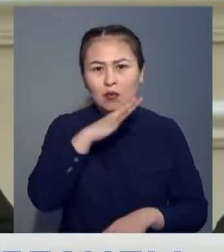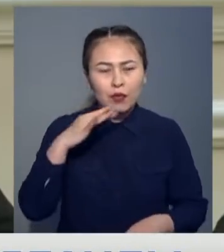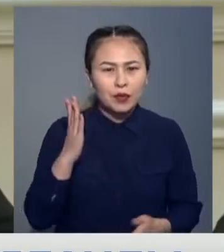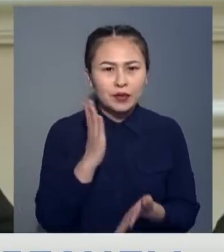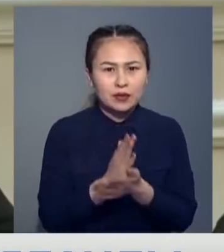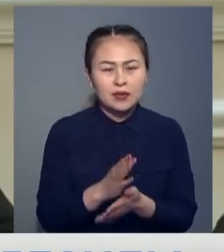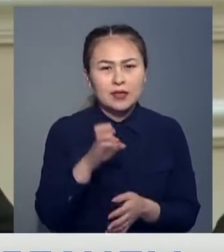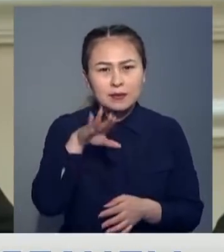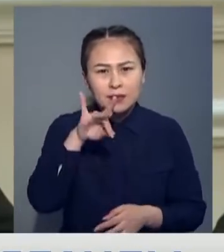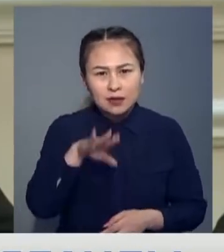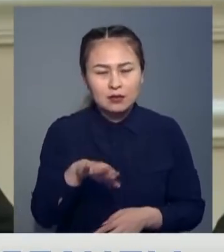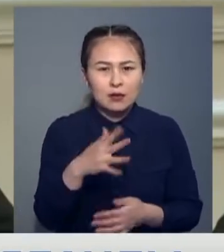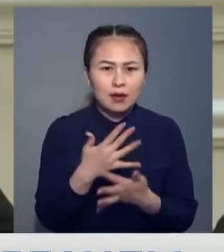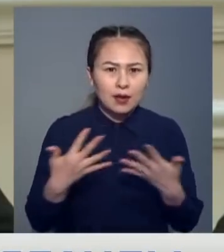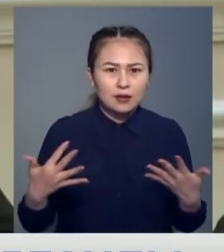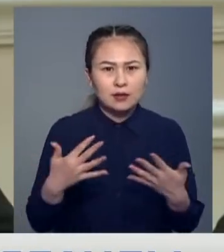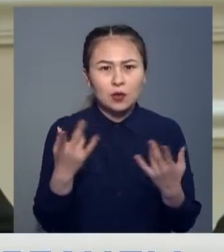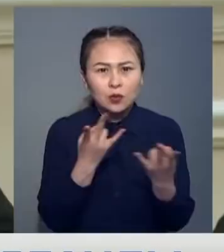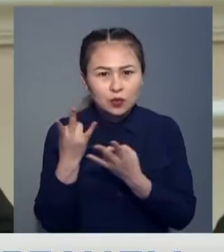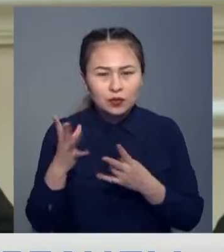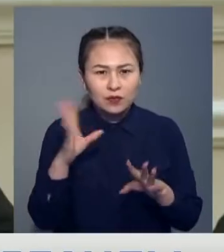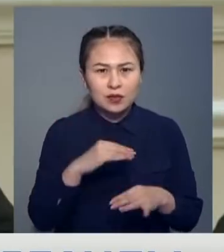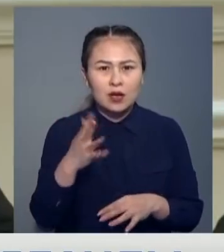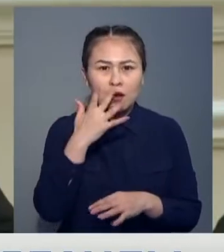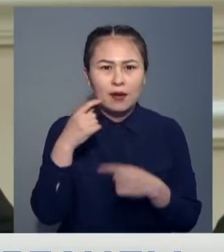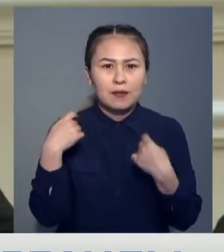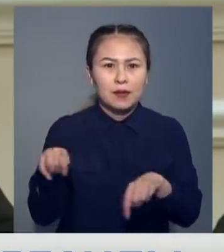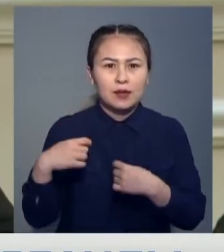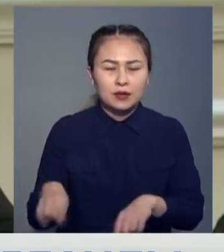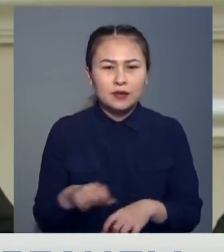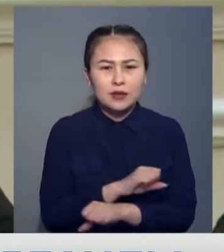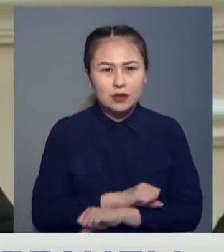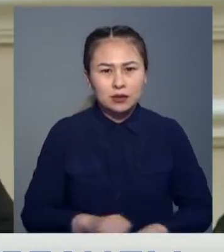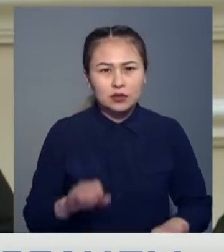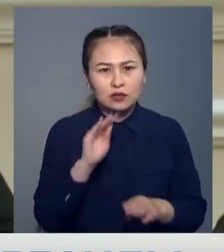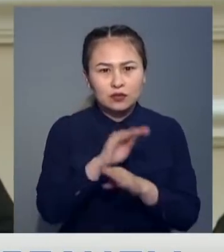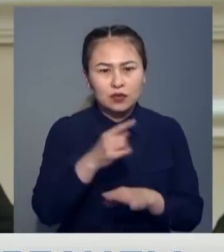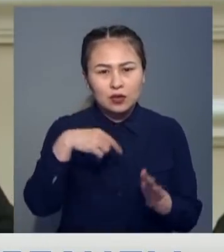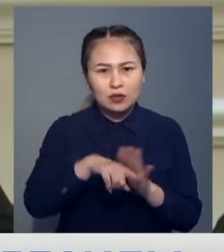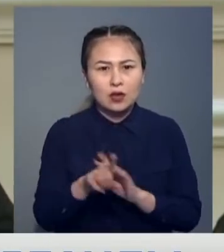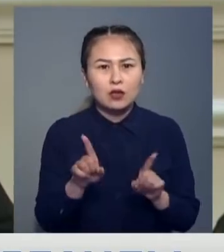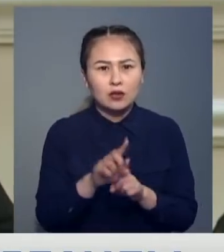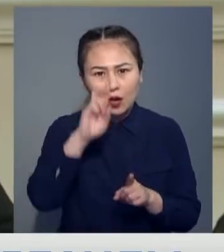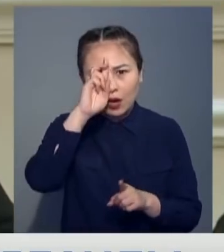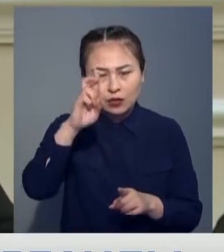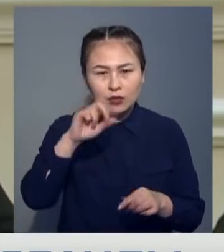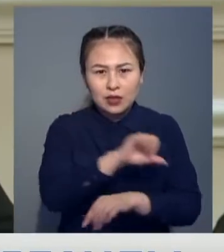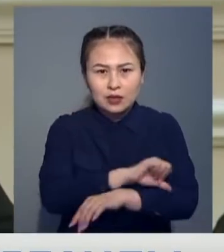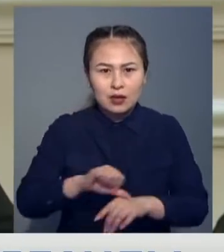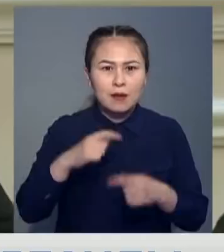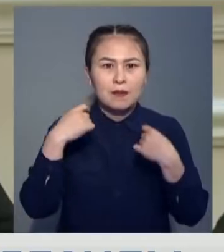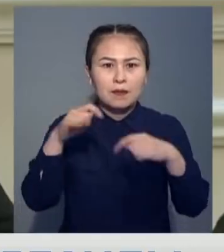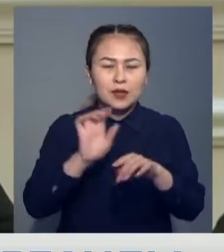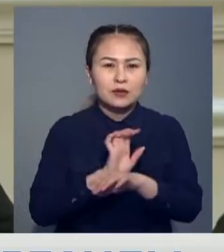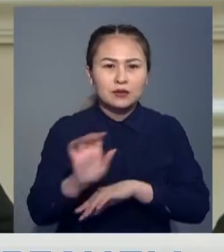және қауіпсіздік үшін қажетті құралдарды сыртқа саудалаған. Үкімет этил спиртін елден шығаруға, экспорттауға тыйым